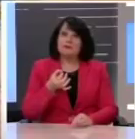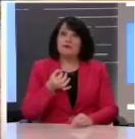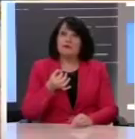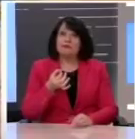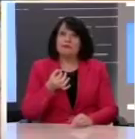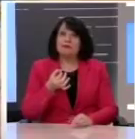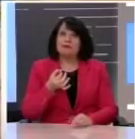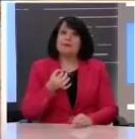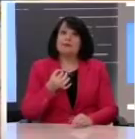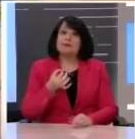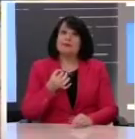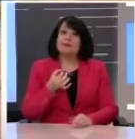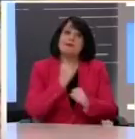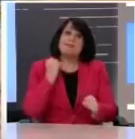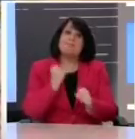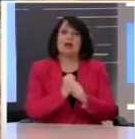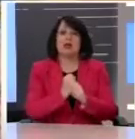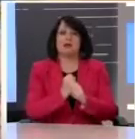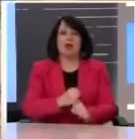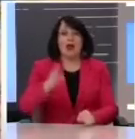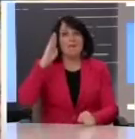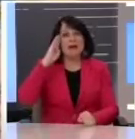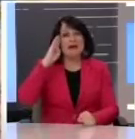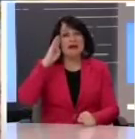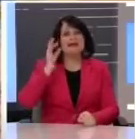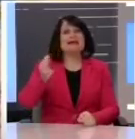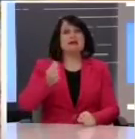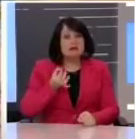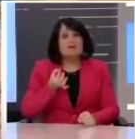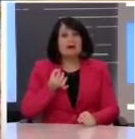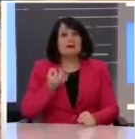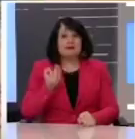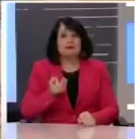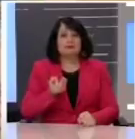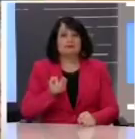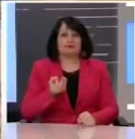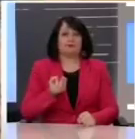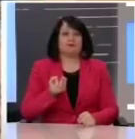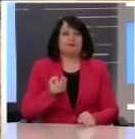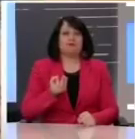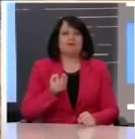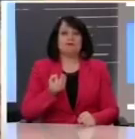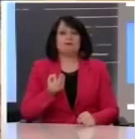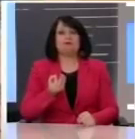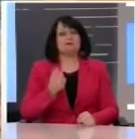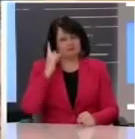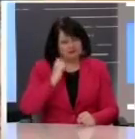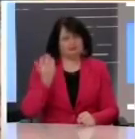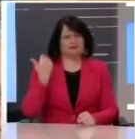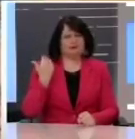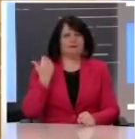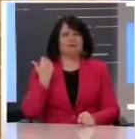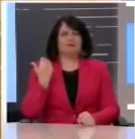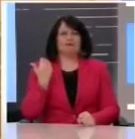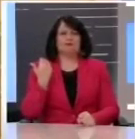όχι απλωμένη στην πάγια γραμμή της αμερικανικής διοίκησης που είχαμε γνωρίσει κατά τη διάρκεια